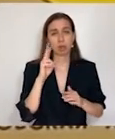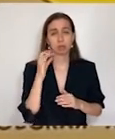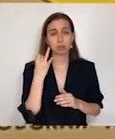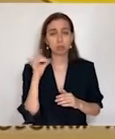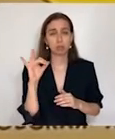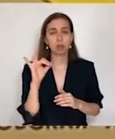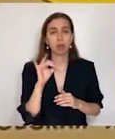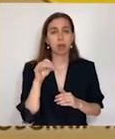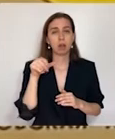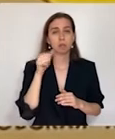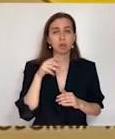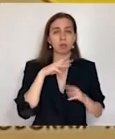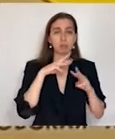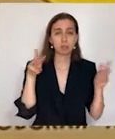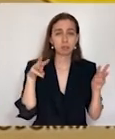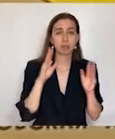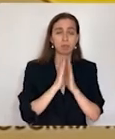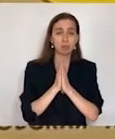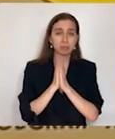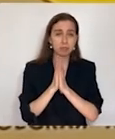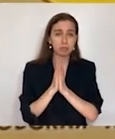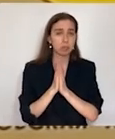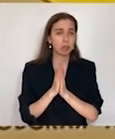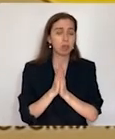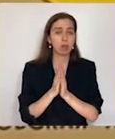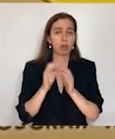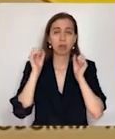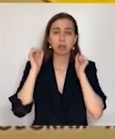воздержаться от ударов по нефтяным танкерам стран, не вовлеченных в конфликт.